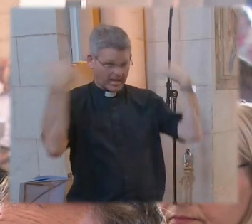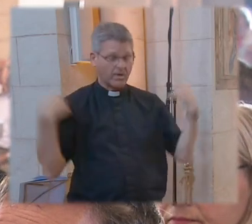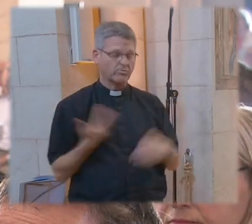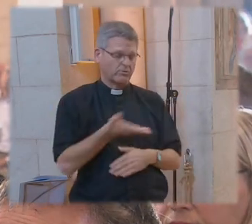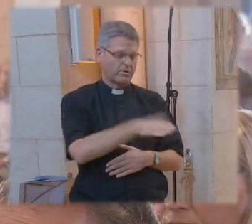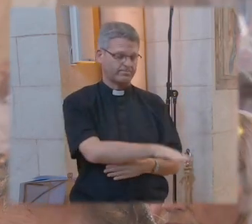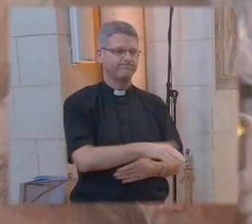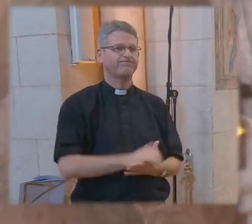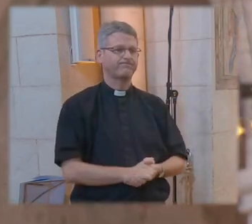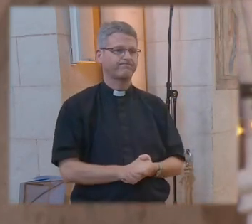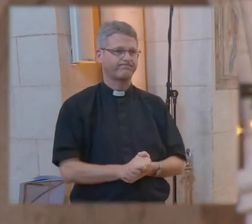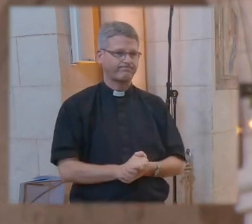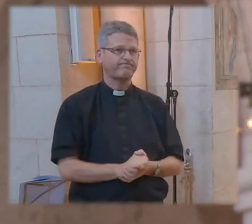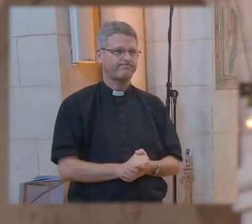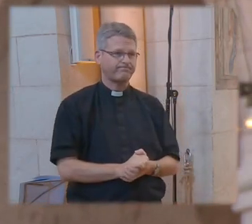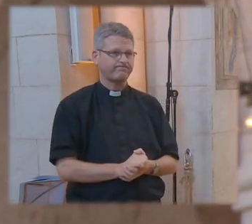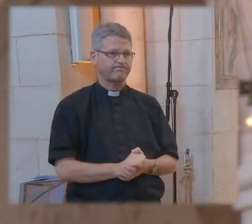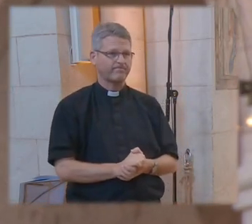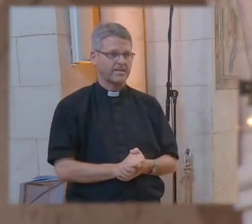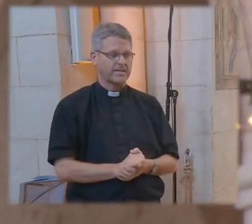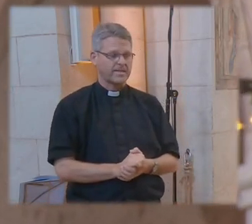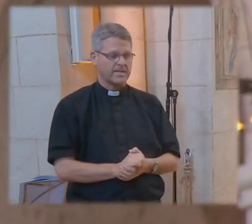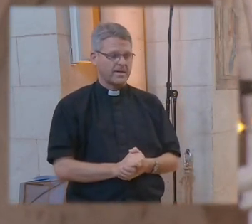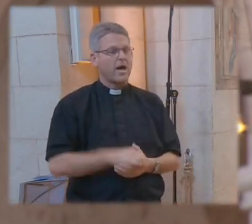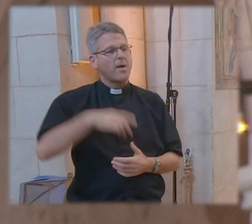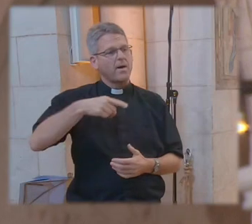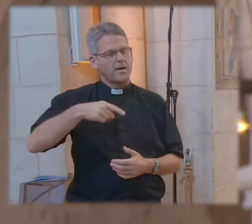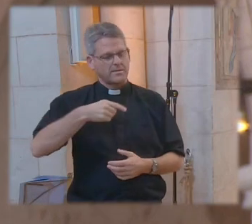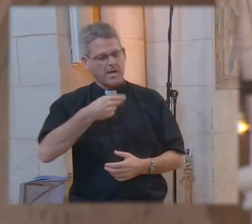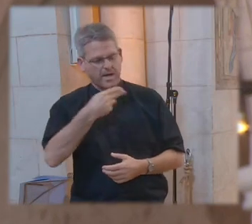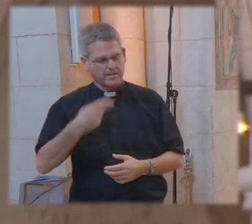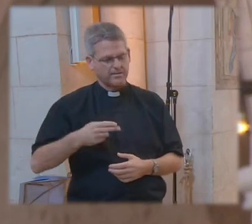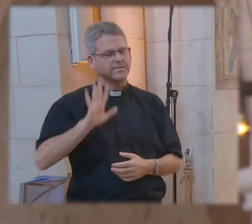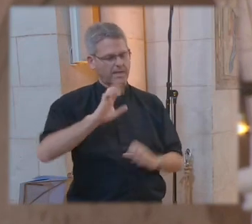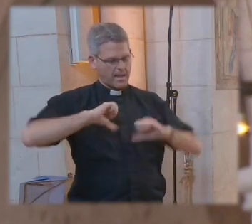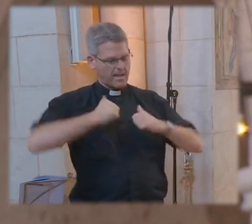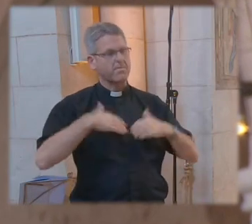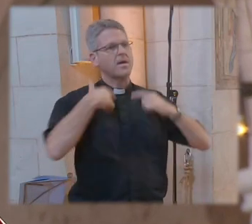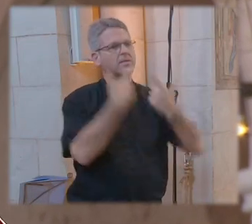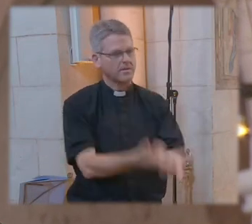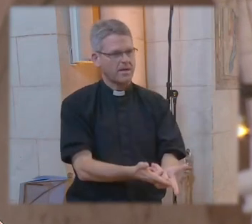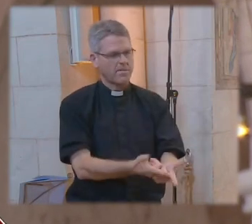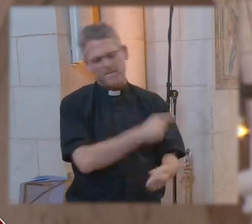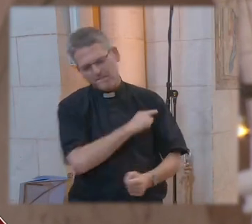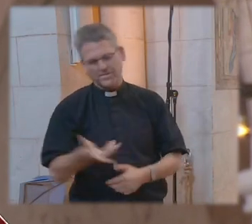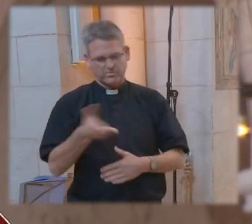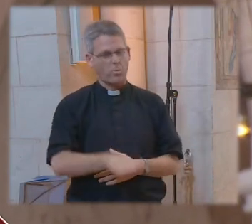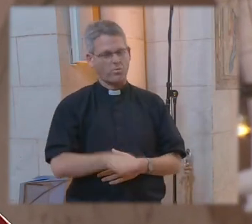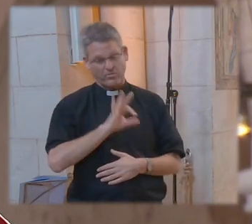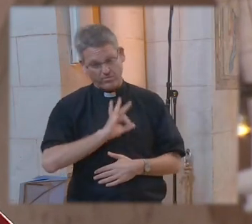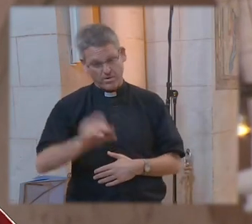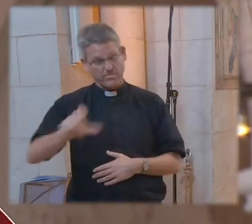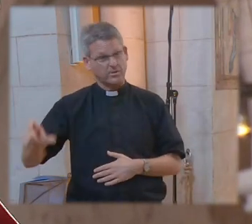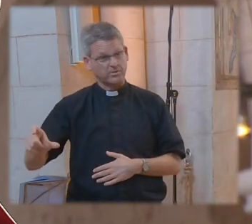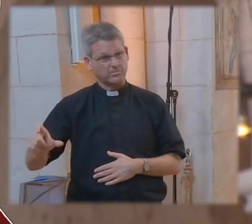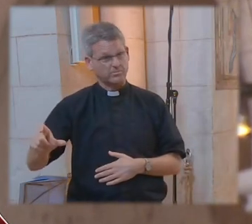gestorben. Die Lebenshingabe von Pater Henkes bis zum Tod für andere Menschen hat